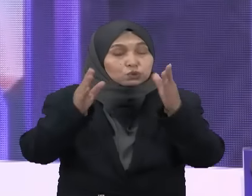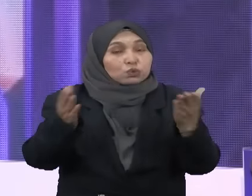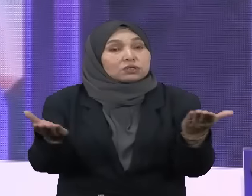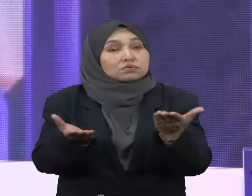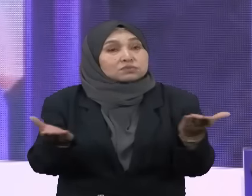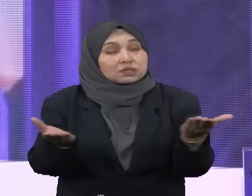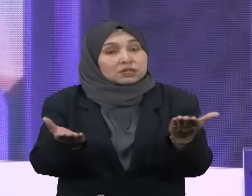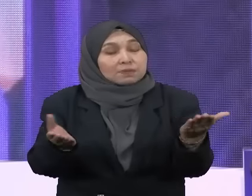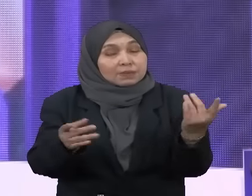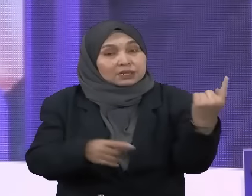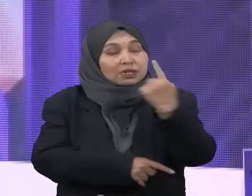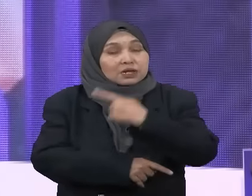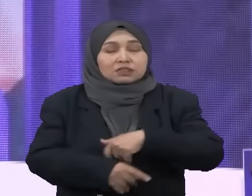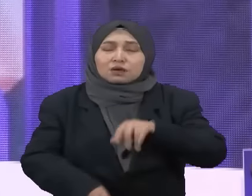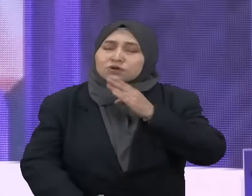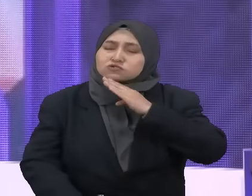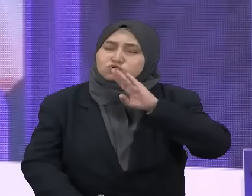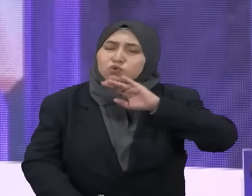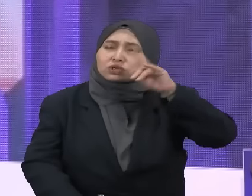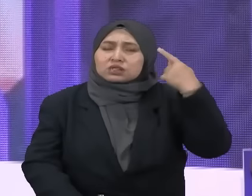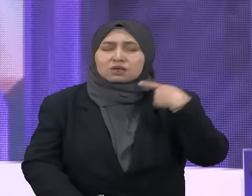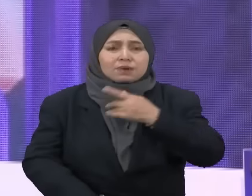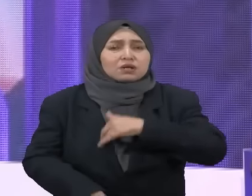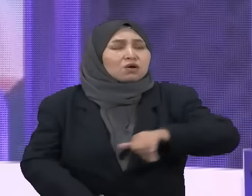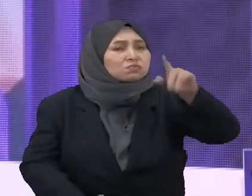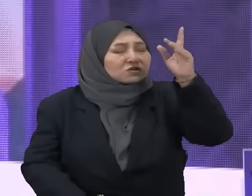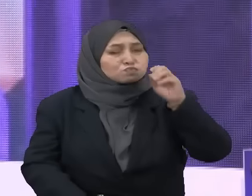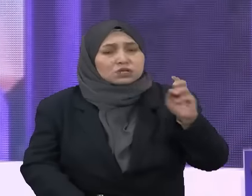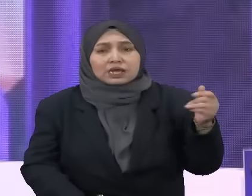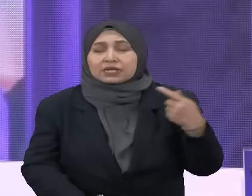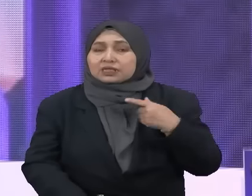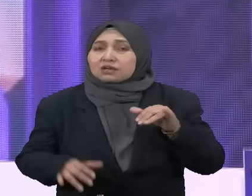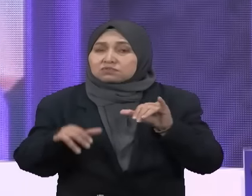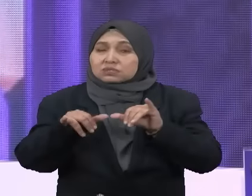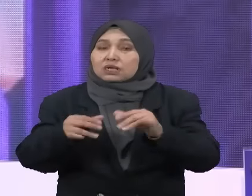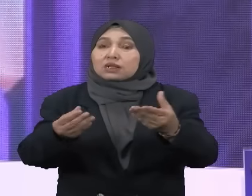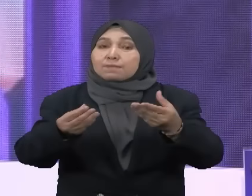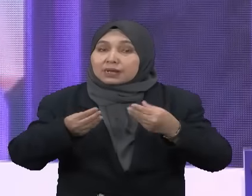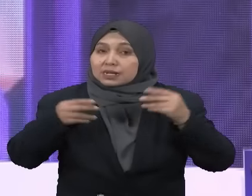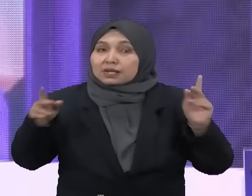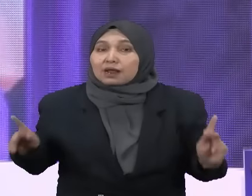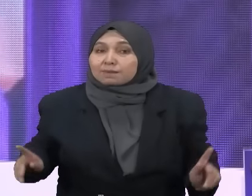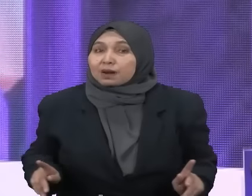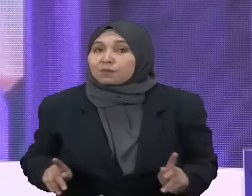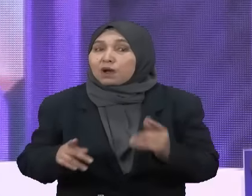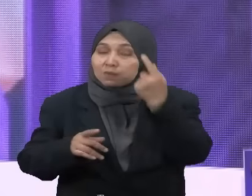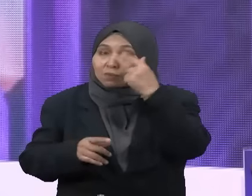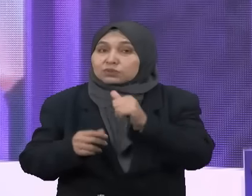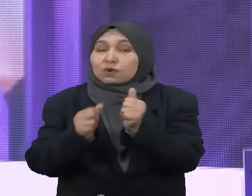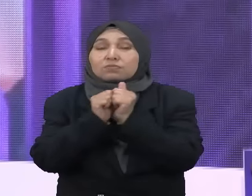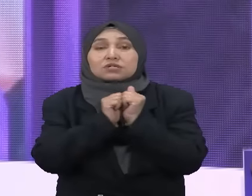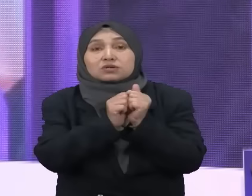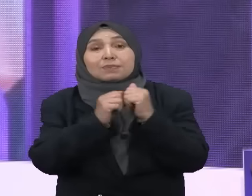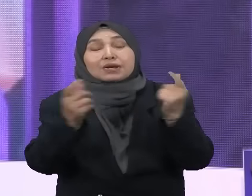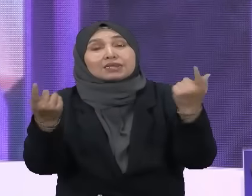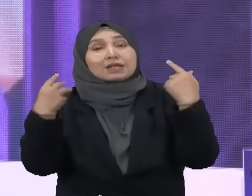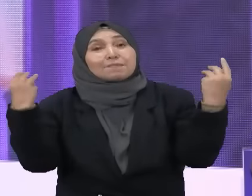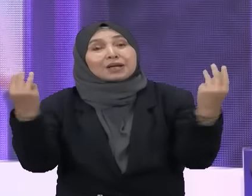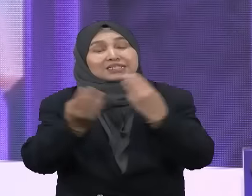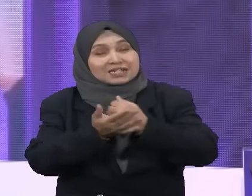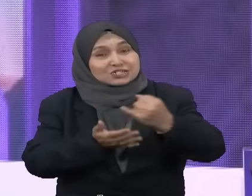ini. Bersyukur kita kehadirat Allah Subhanahu wa taala kerana kita masih lagi diberikan kesempatan untuk sama-sama menghadiri majlis